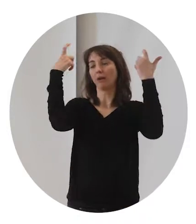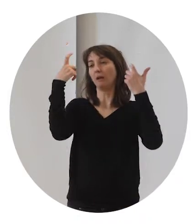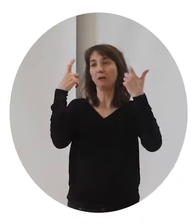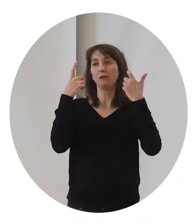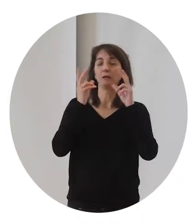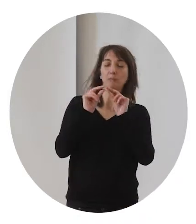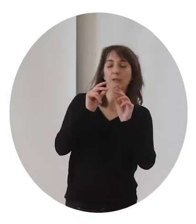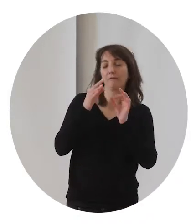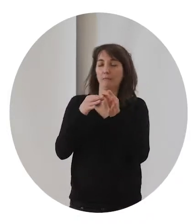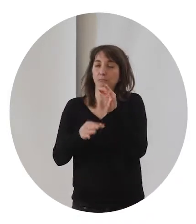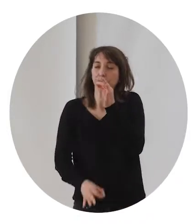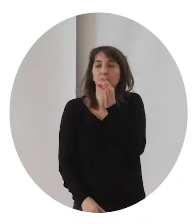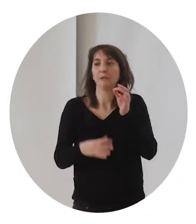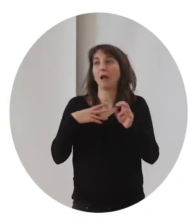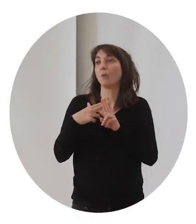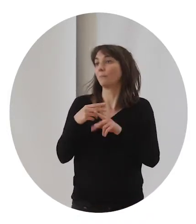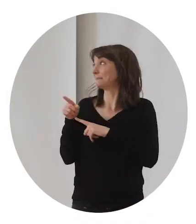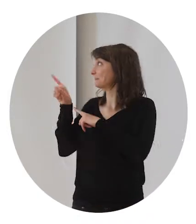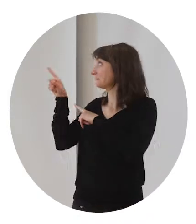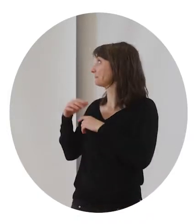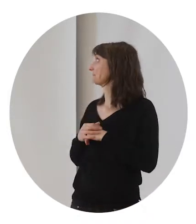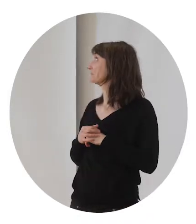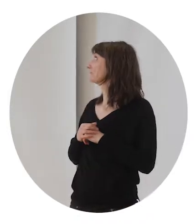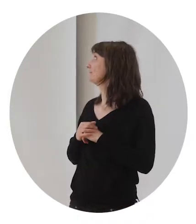beaucoup de l'axe corporel.